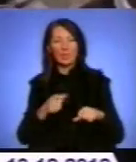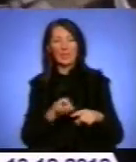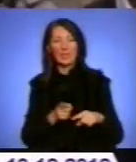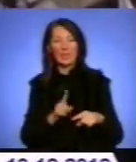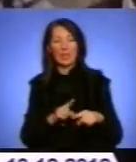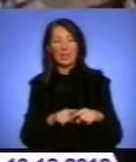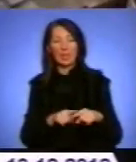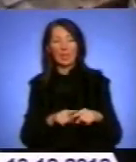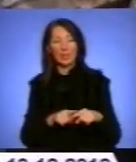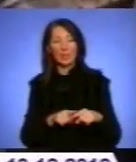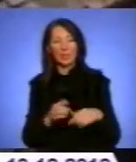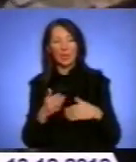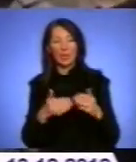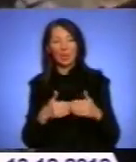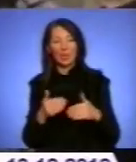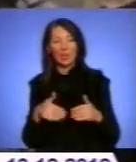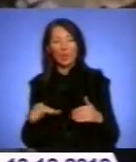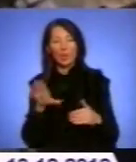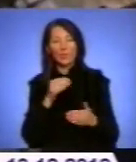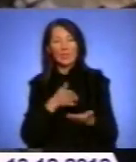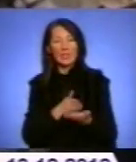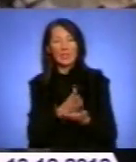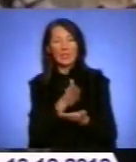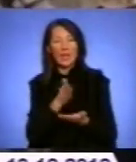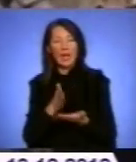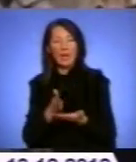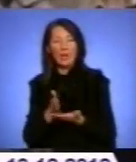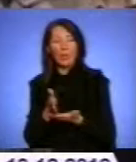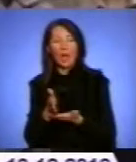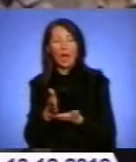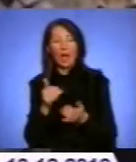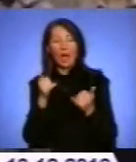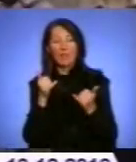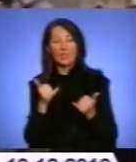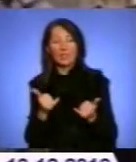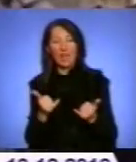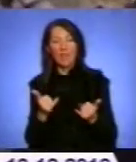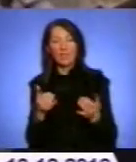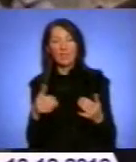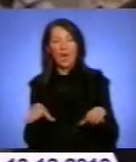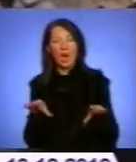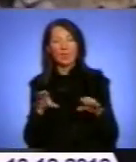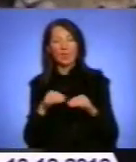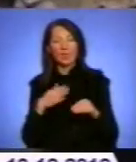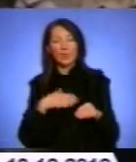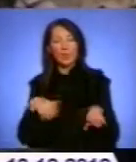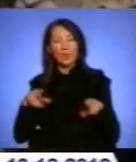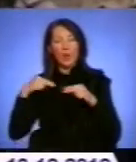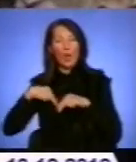яка практично по всім напрямкам зараз разом з нашими колегами з